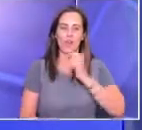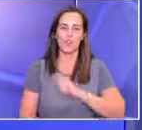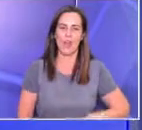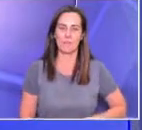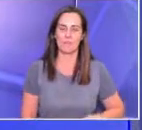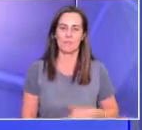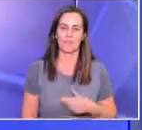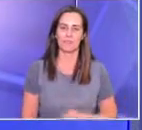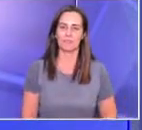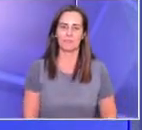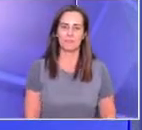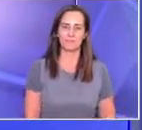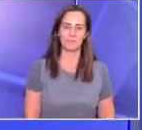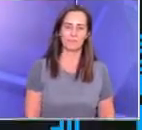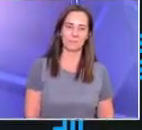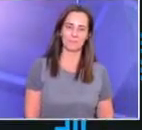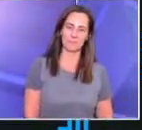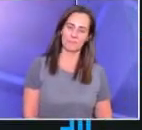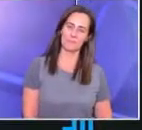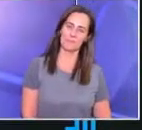לנשום, ואנחנו עוברים לדברו איתי.